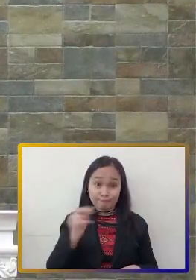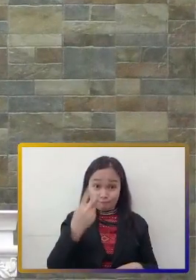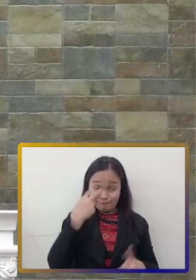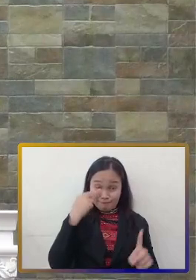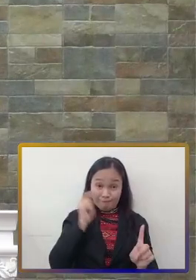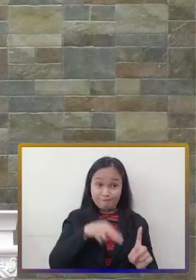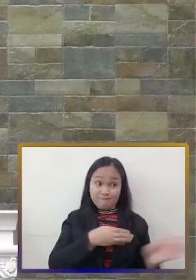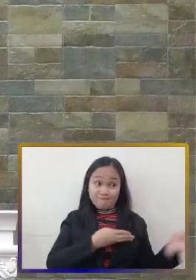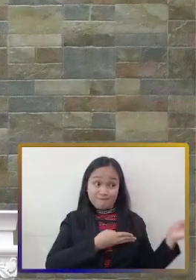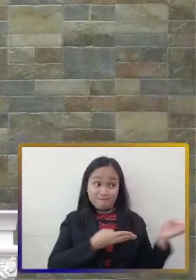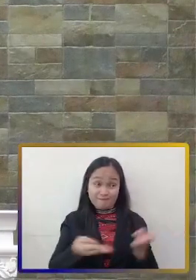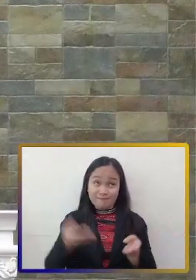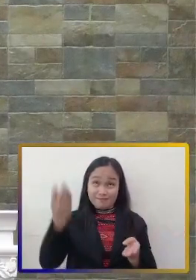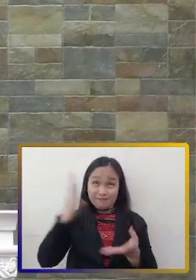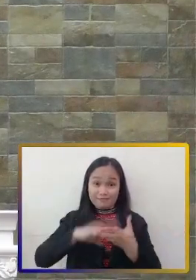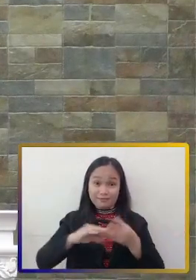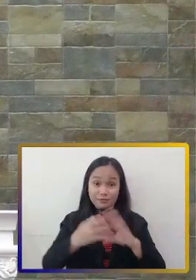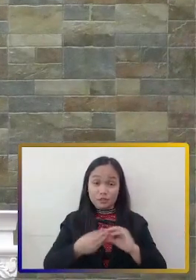Eden.